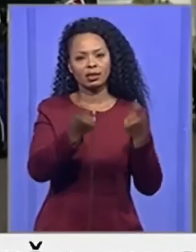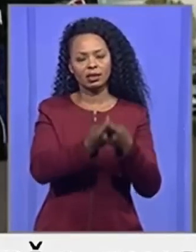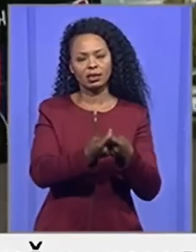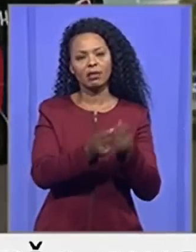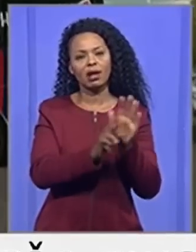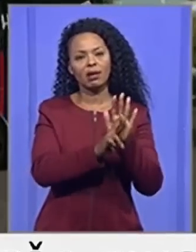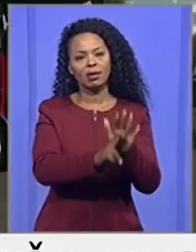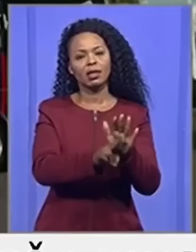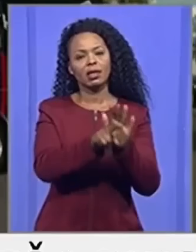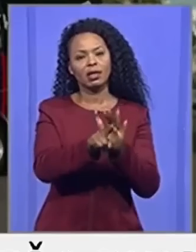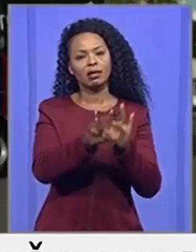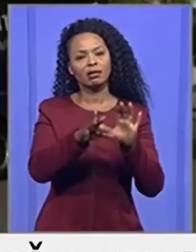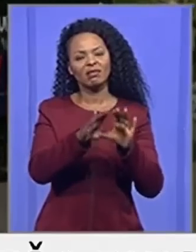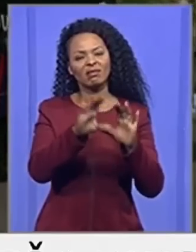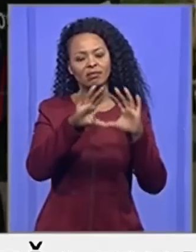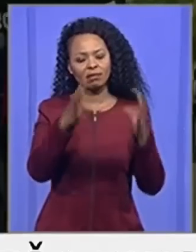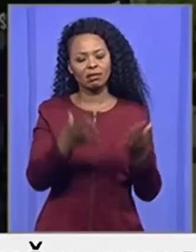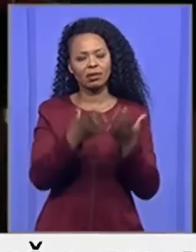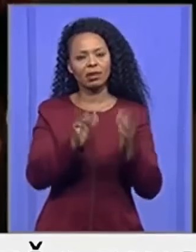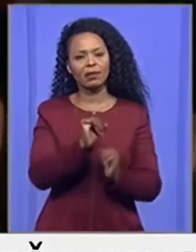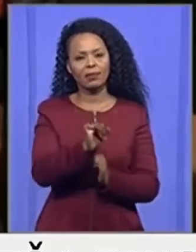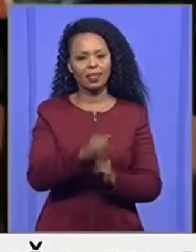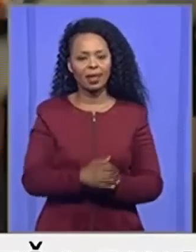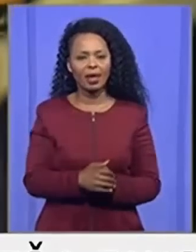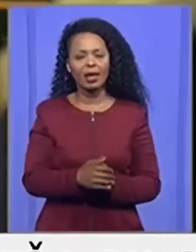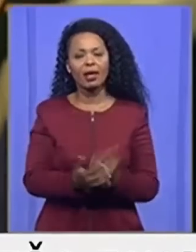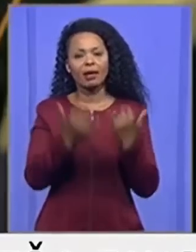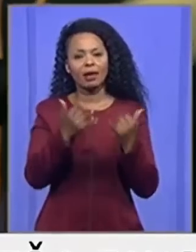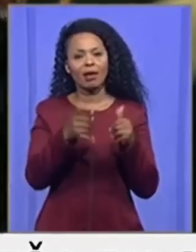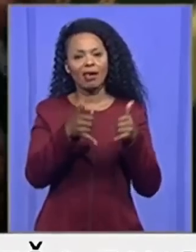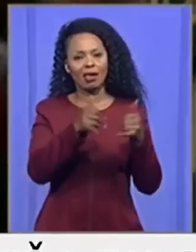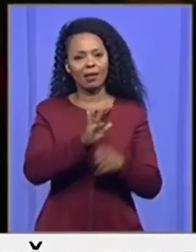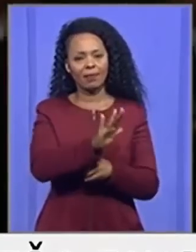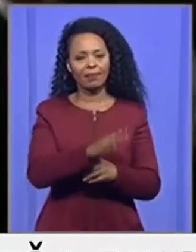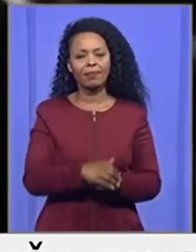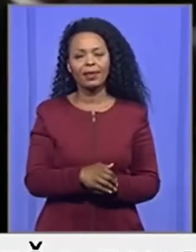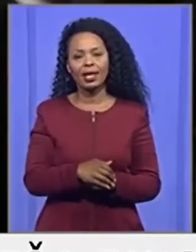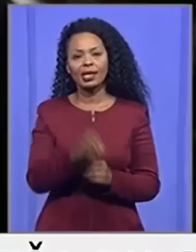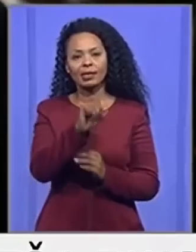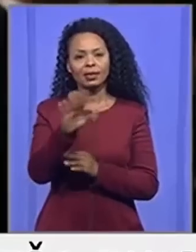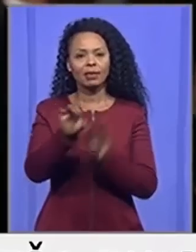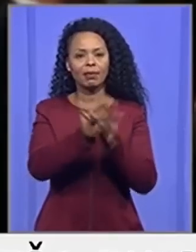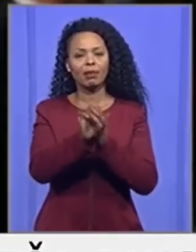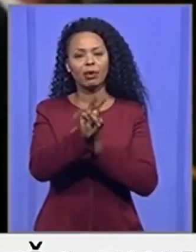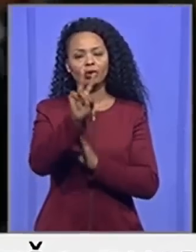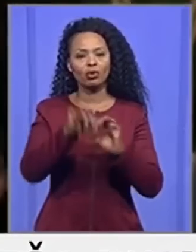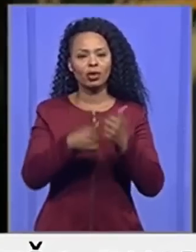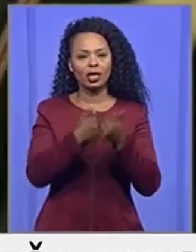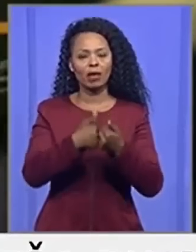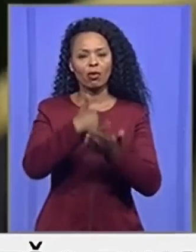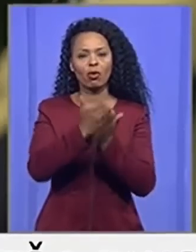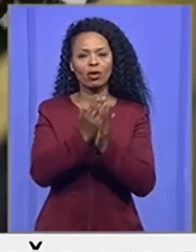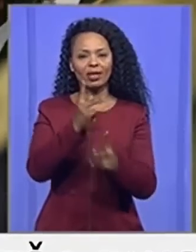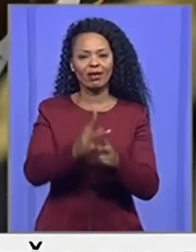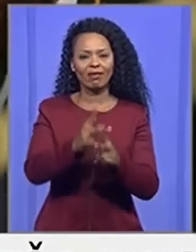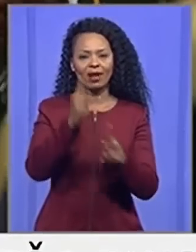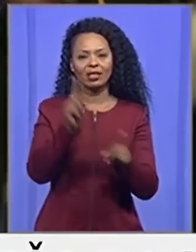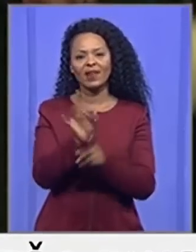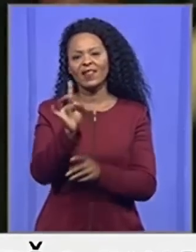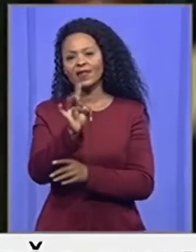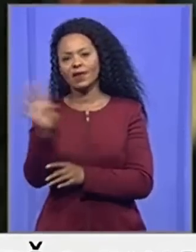di šireletšago sefoka. SABC e tla gaša ka go lebanya dipapadi tše 2 tša dikota finale le e tee